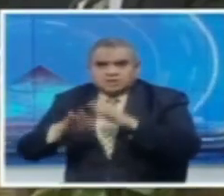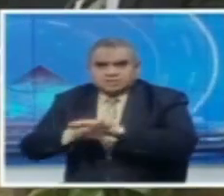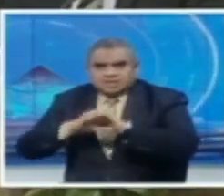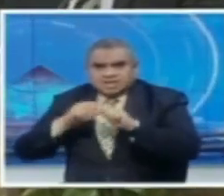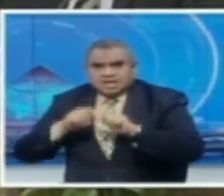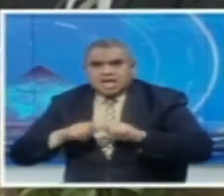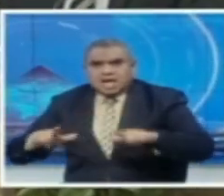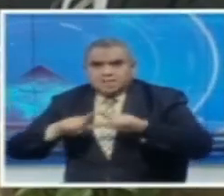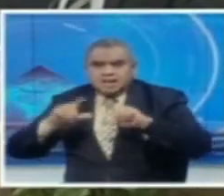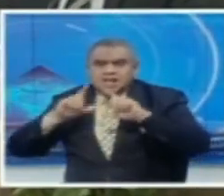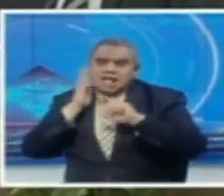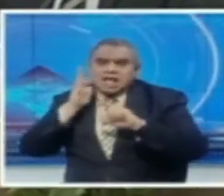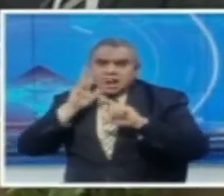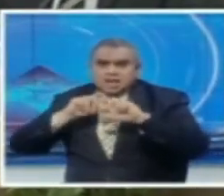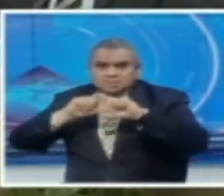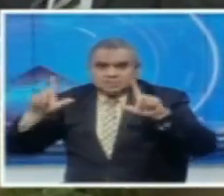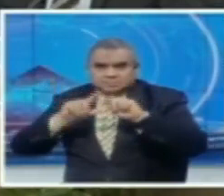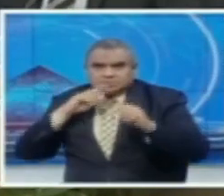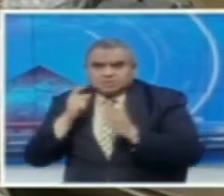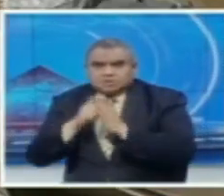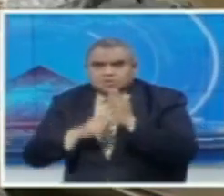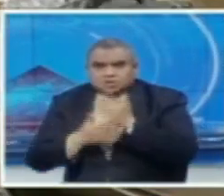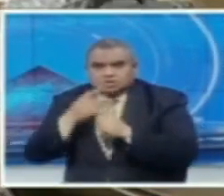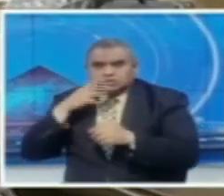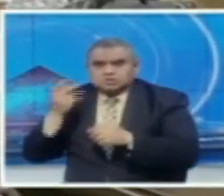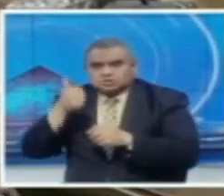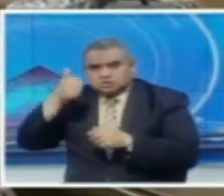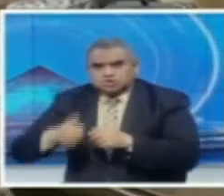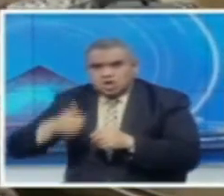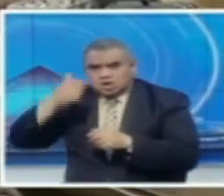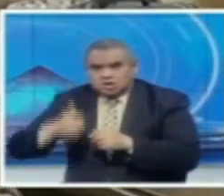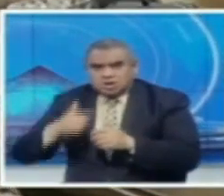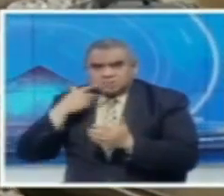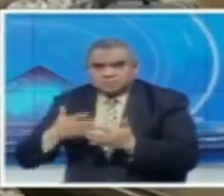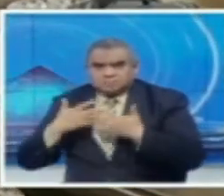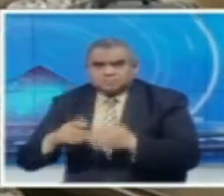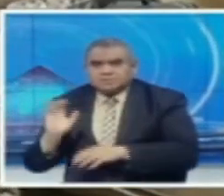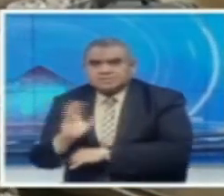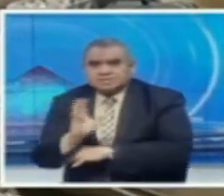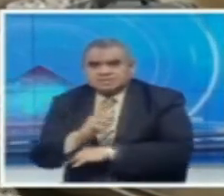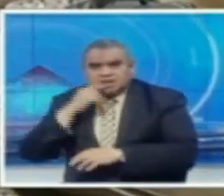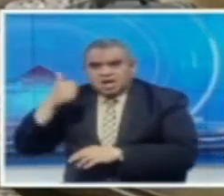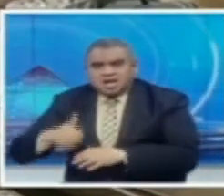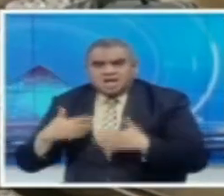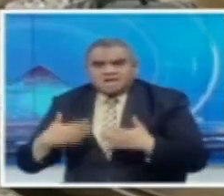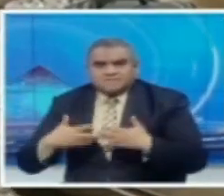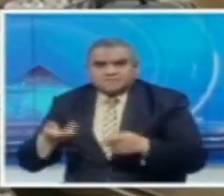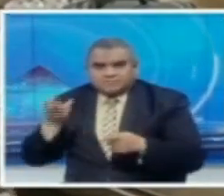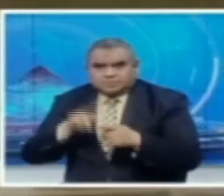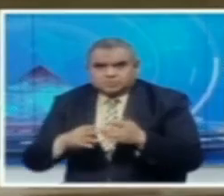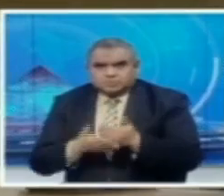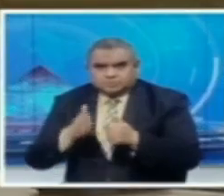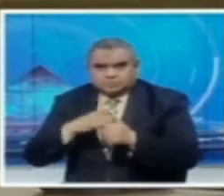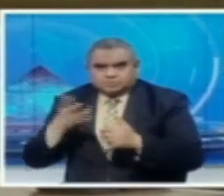وإعداد حملات إعلامية عن تعديلات قانون الشهر العقاري التي يسرت من إجراءات التسجيل العقاري، مع